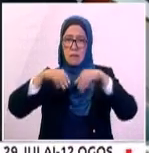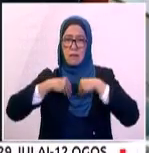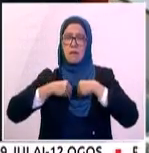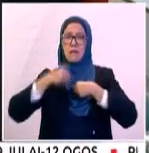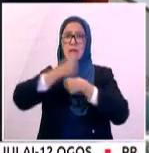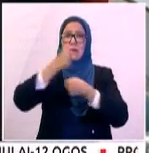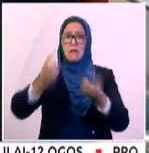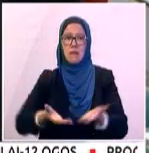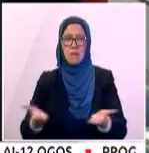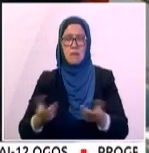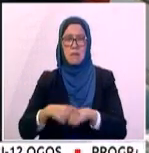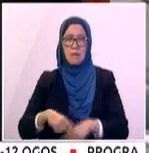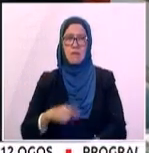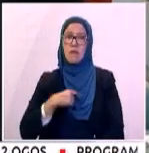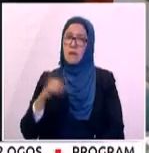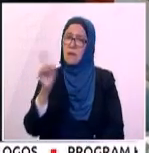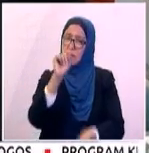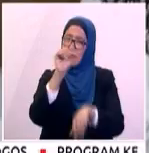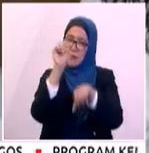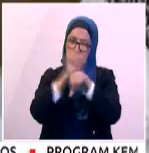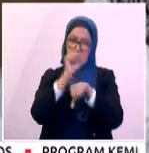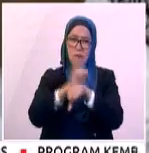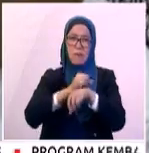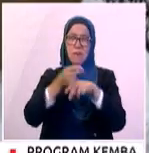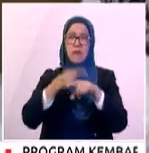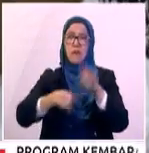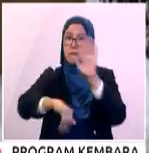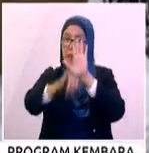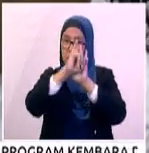bertugas, nama baik Malaysia akan terus